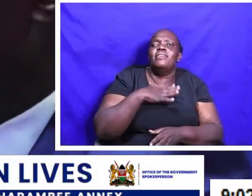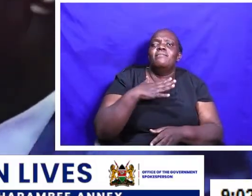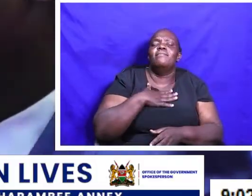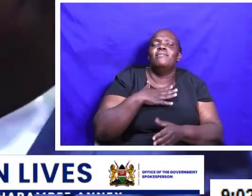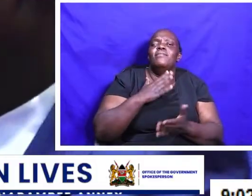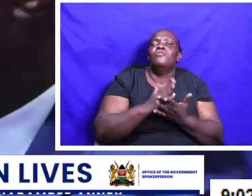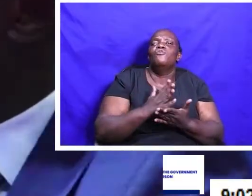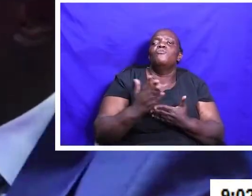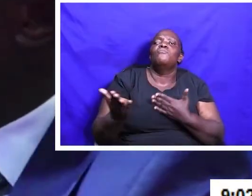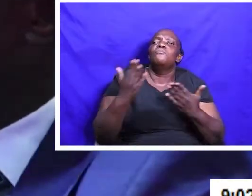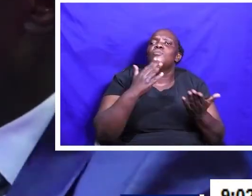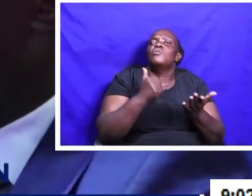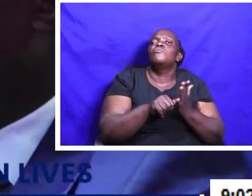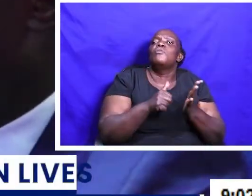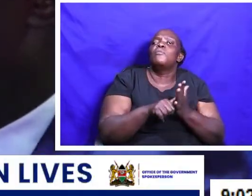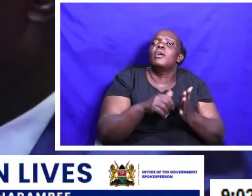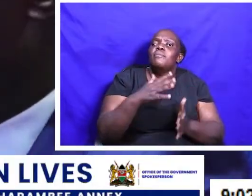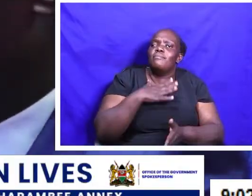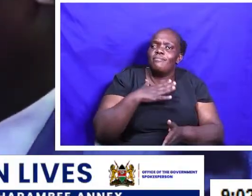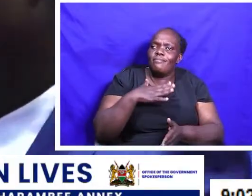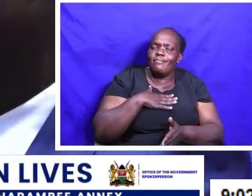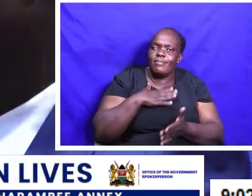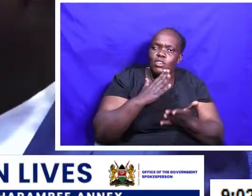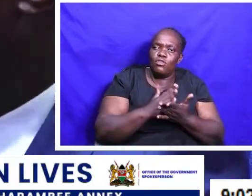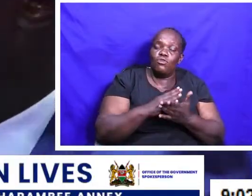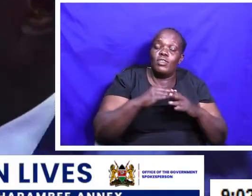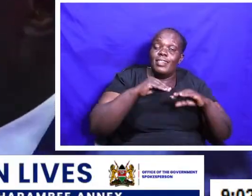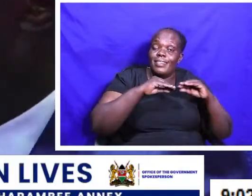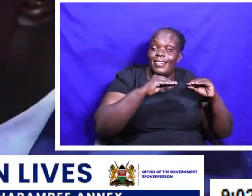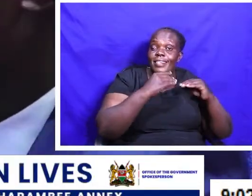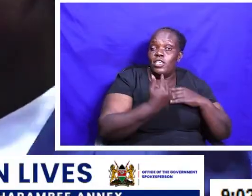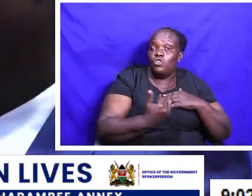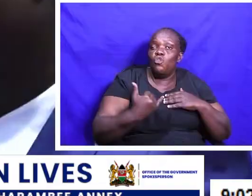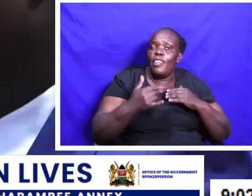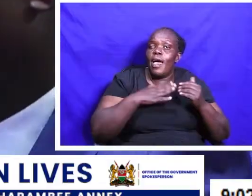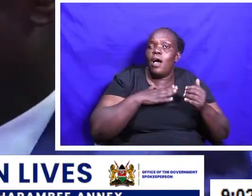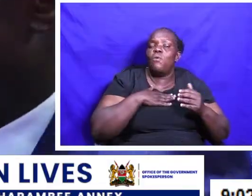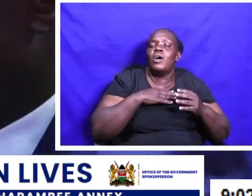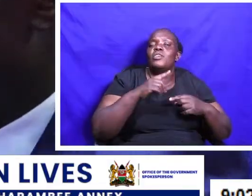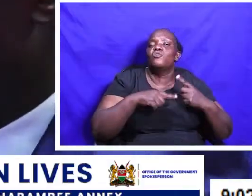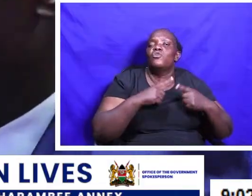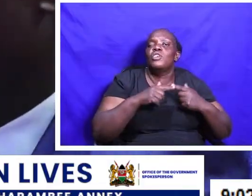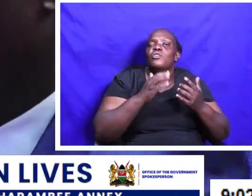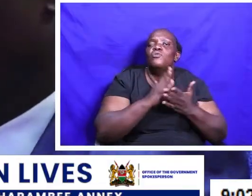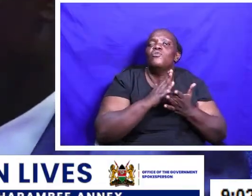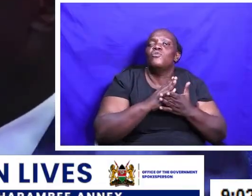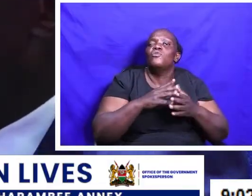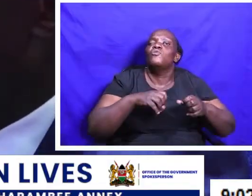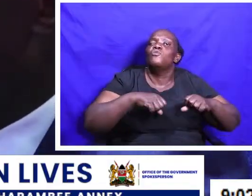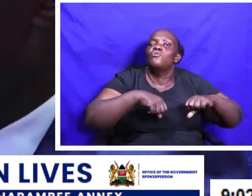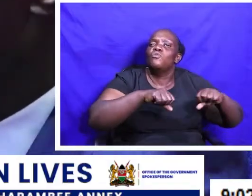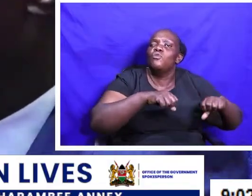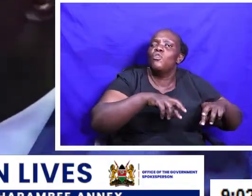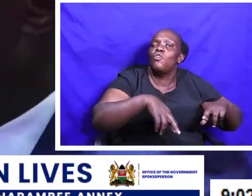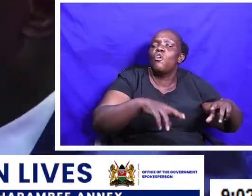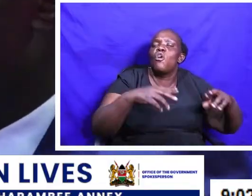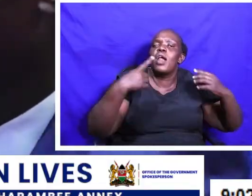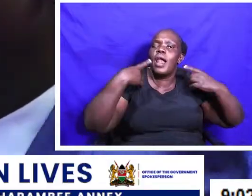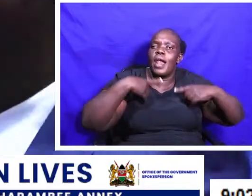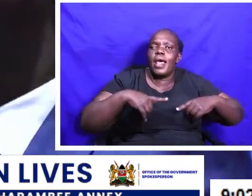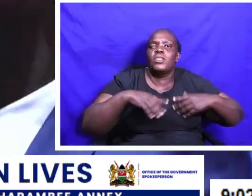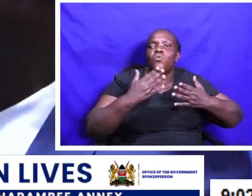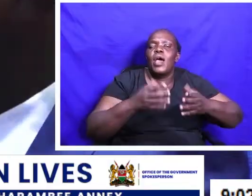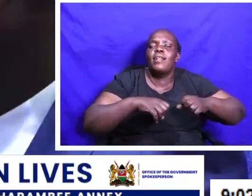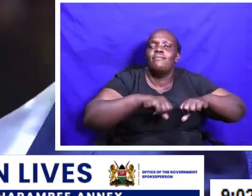kifua itakuletea shida ya kifua. So tunaendelea kufunza vijana wetu kwamba wanafaa kuwe safe wakiwa barabarani, wavae